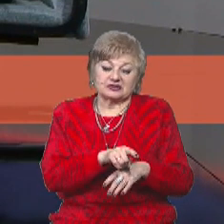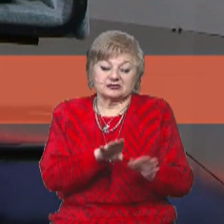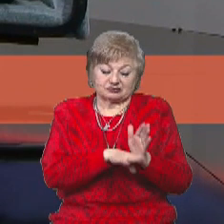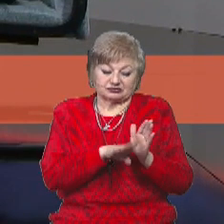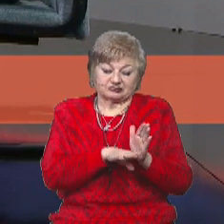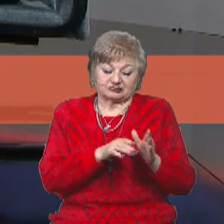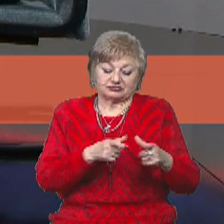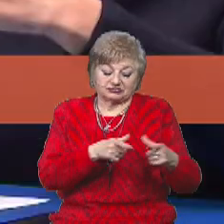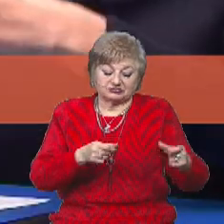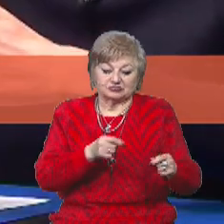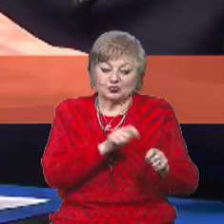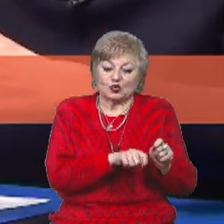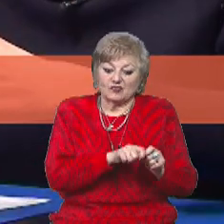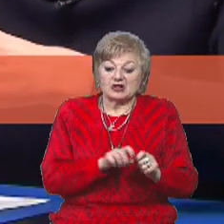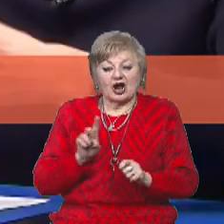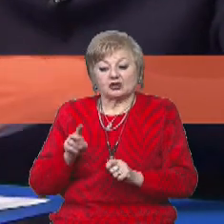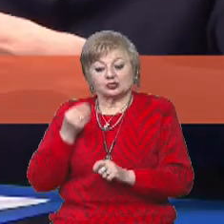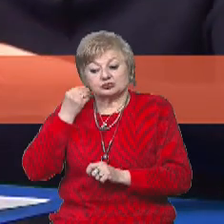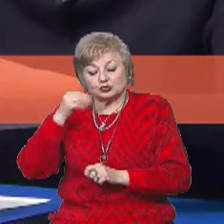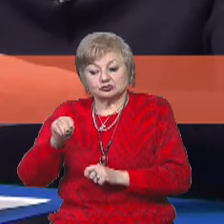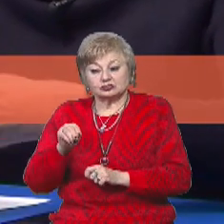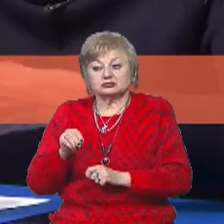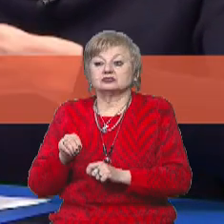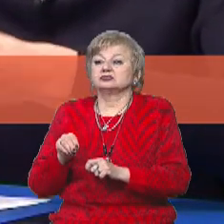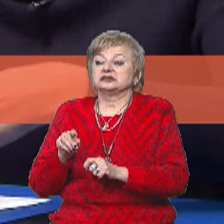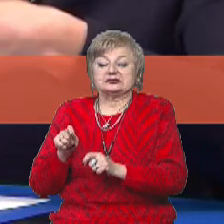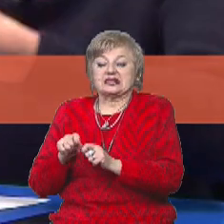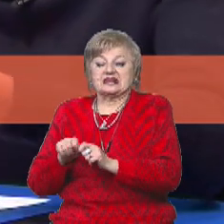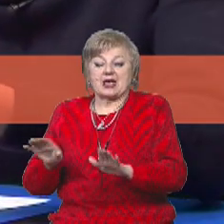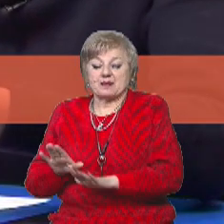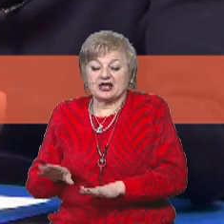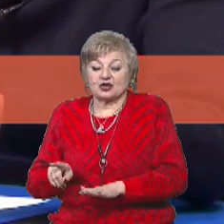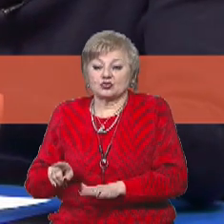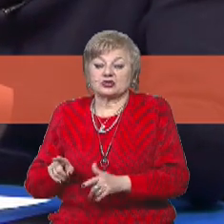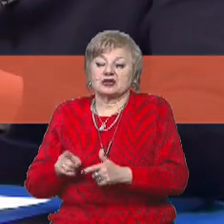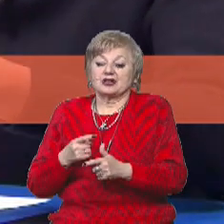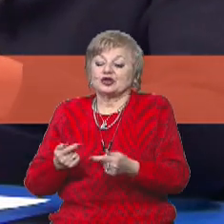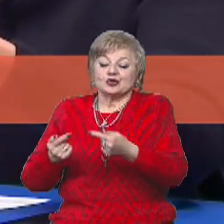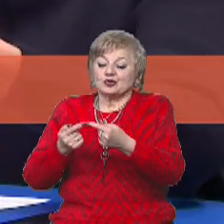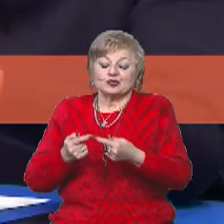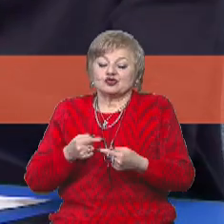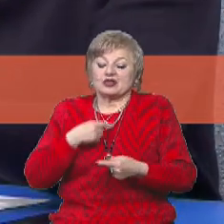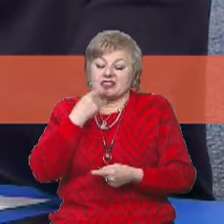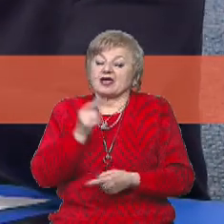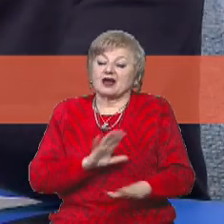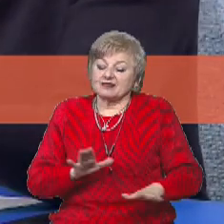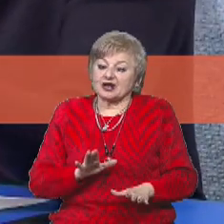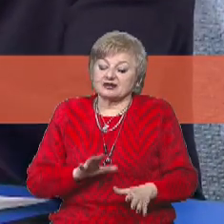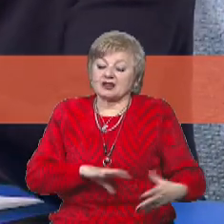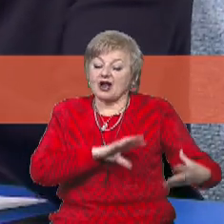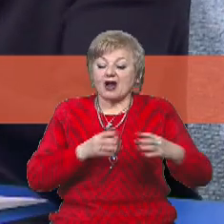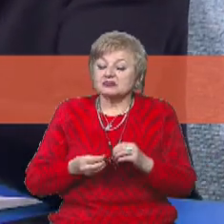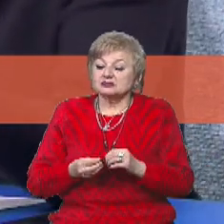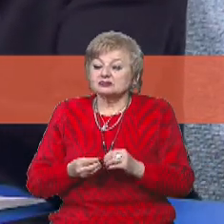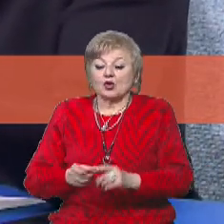вона міряє, у тих, у кого сертифіковані, або не міряють, або не дають даних. Або не дають даних. І врешті